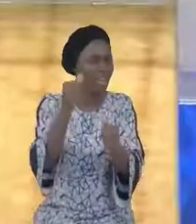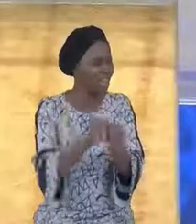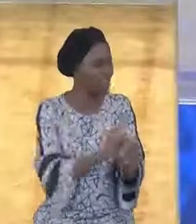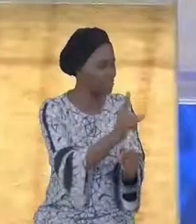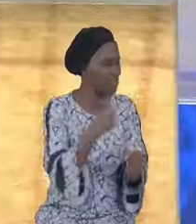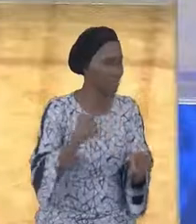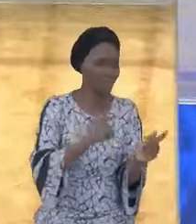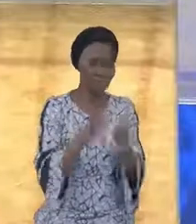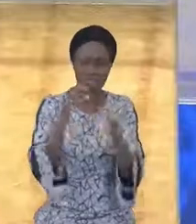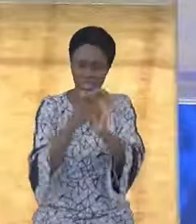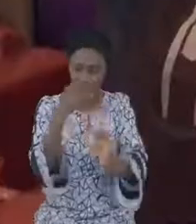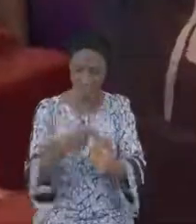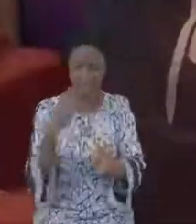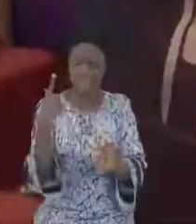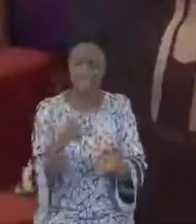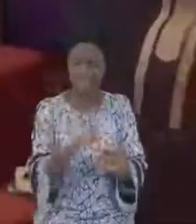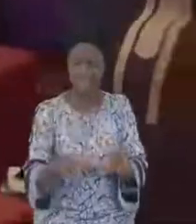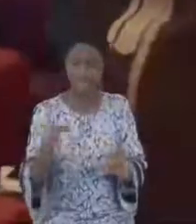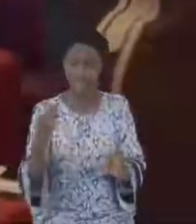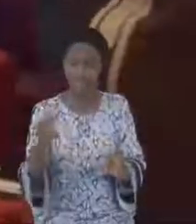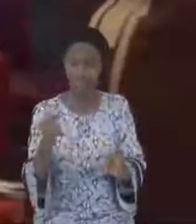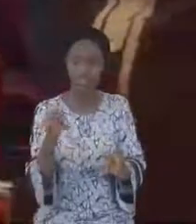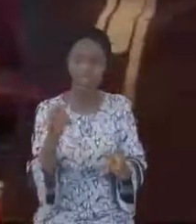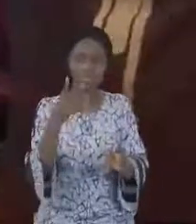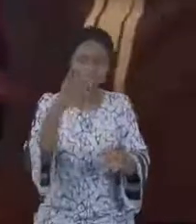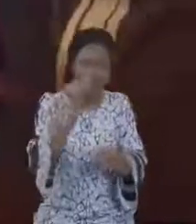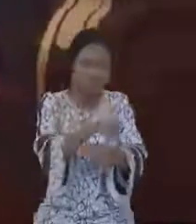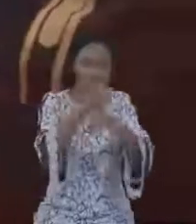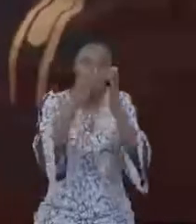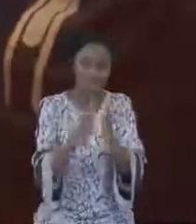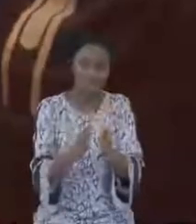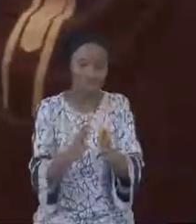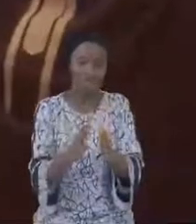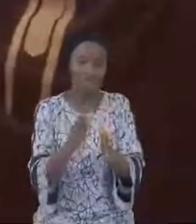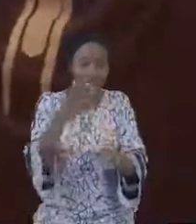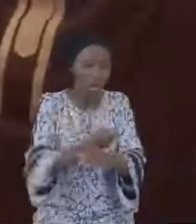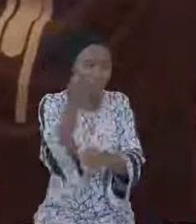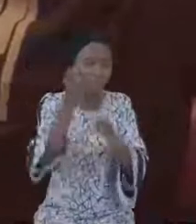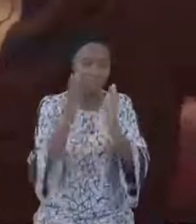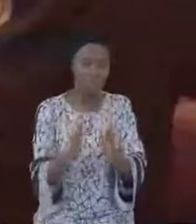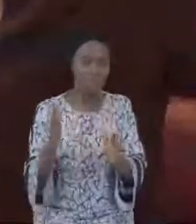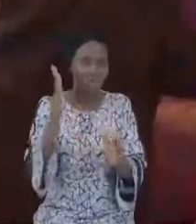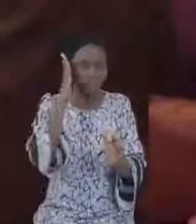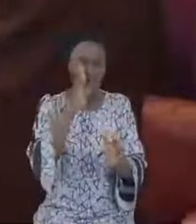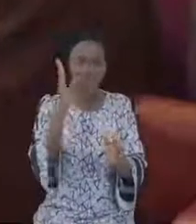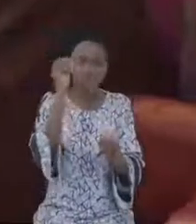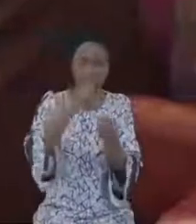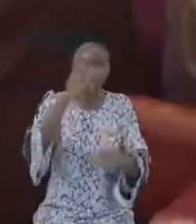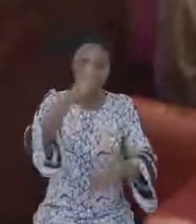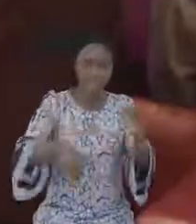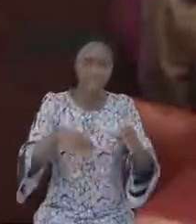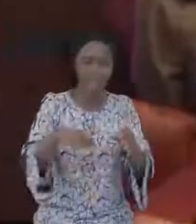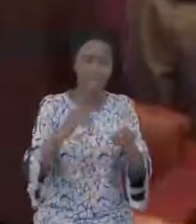Les enfants du vainqueur, nous serons plus que vainqueurs au nom de Jésus. Sur la route, garde ton